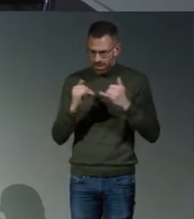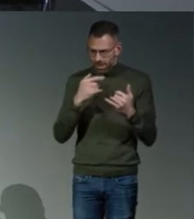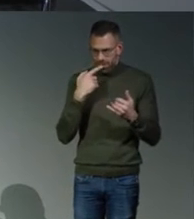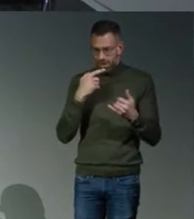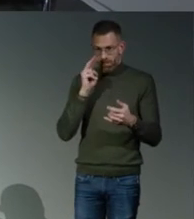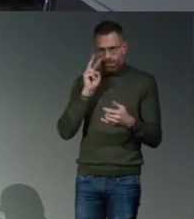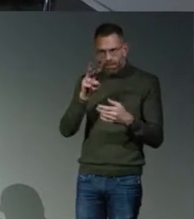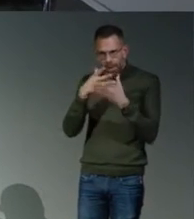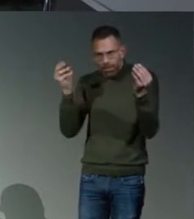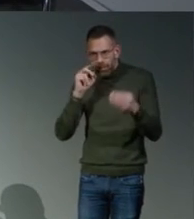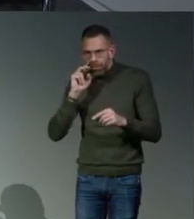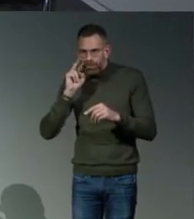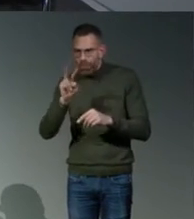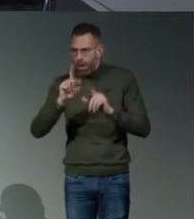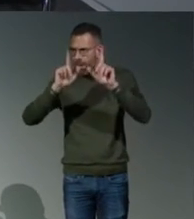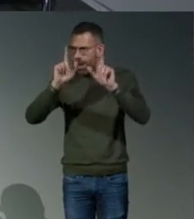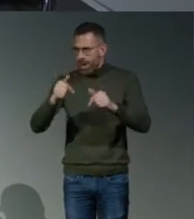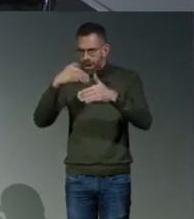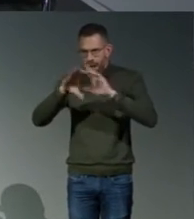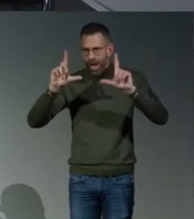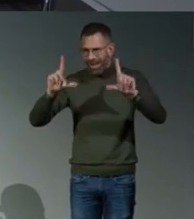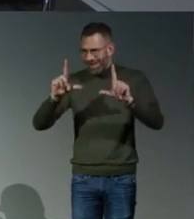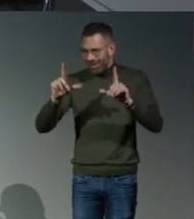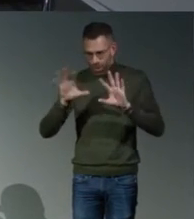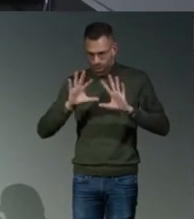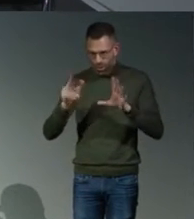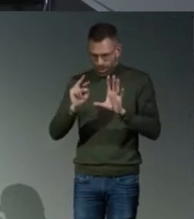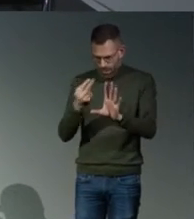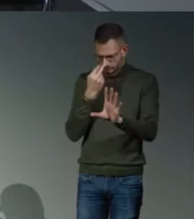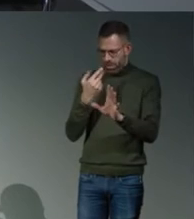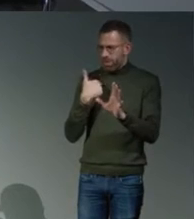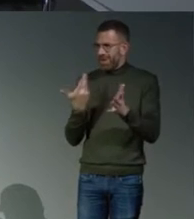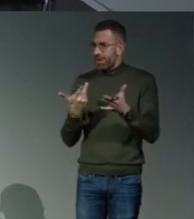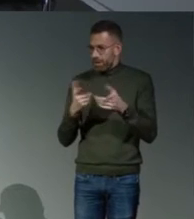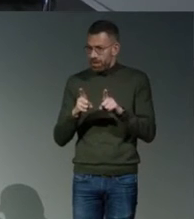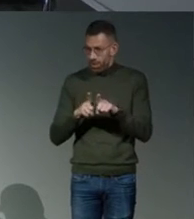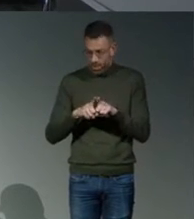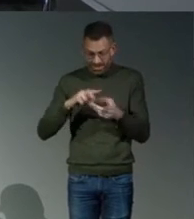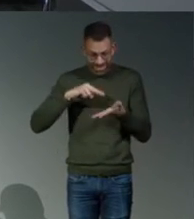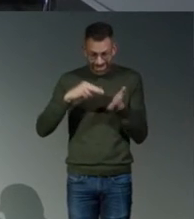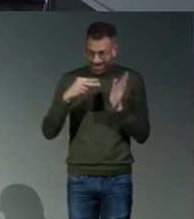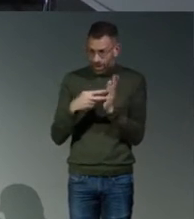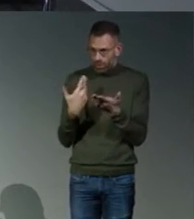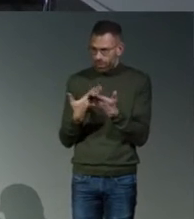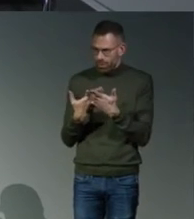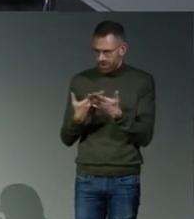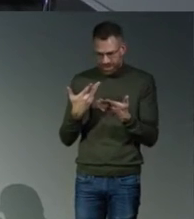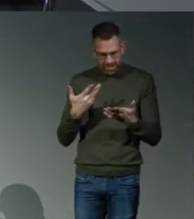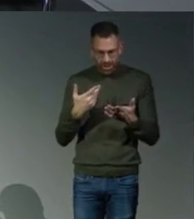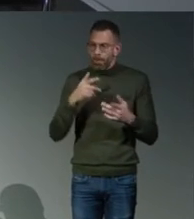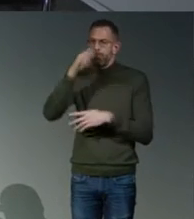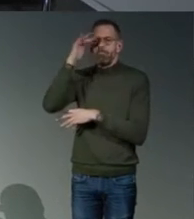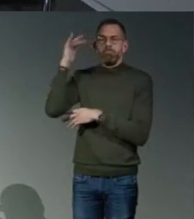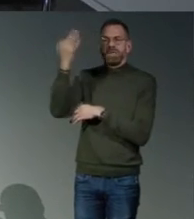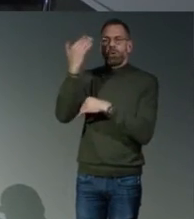l'autre perdu qui nous renvoie finalement à voilà, comment est-ce qu'on traite et comment la technologie aujourd'hui s'empare des mythologies